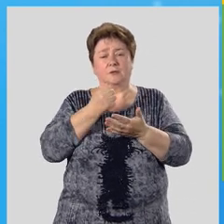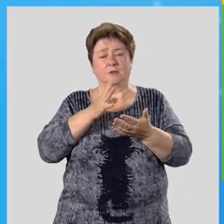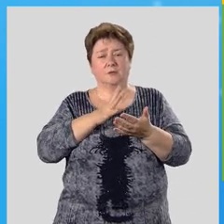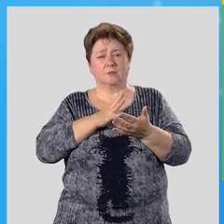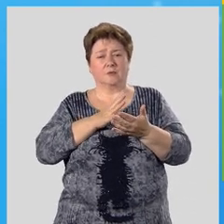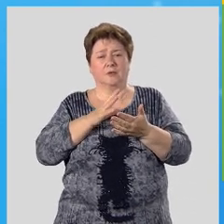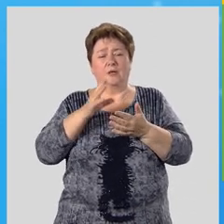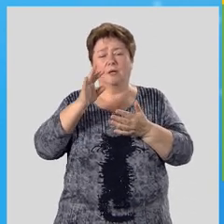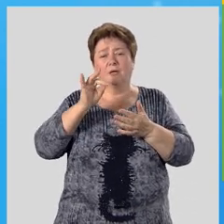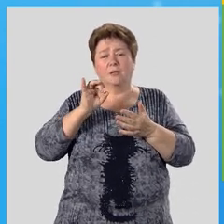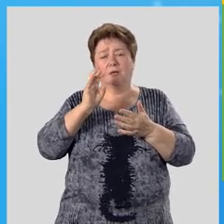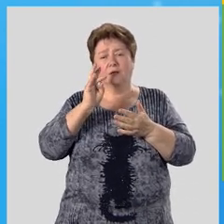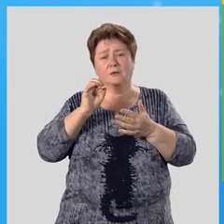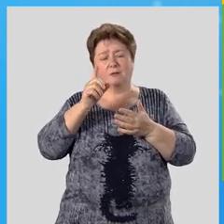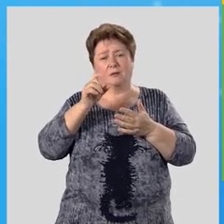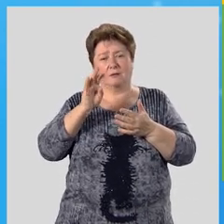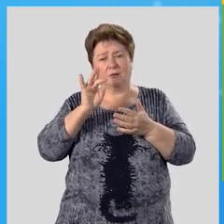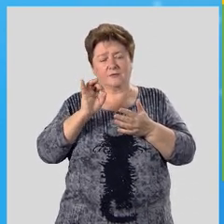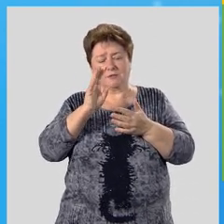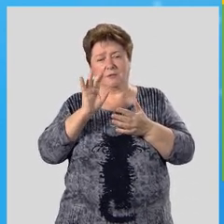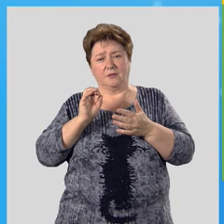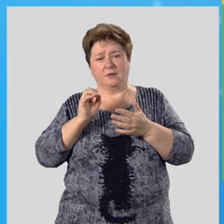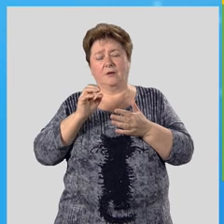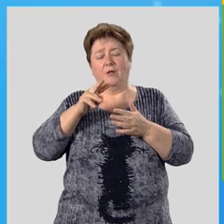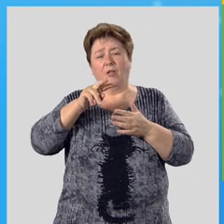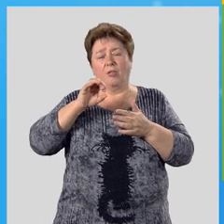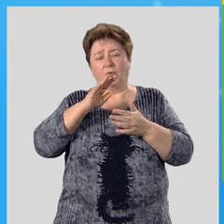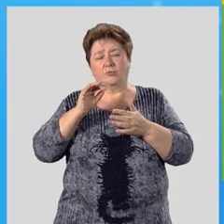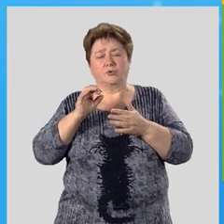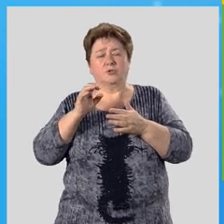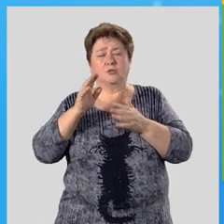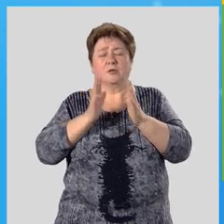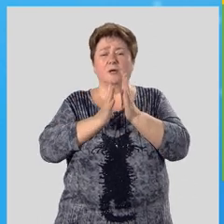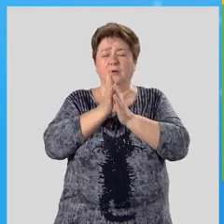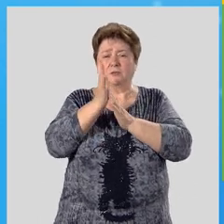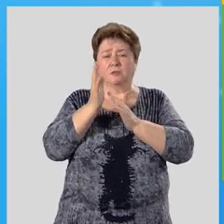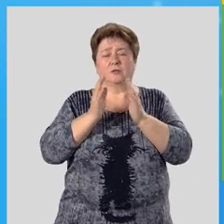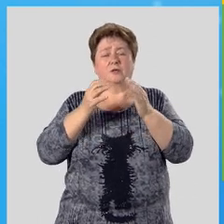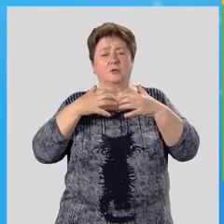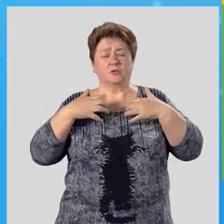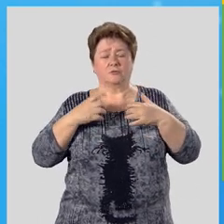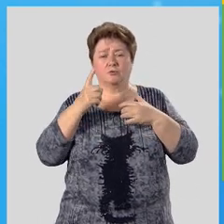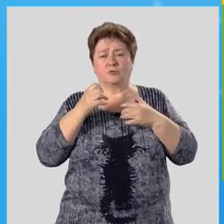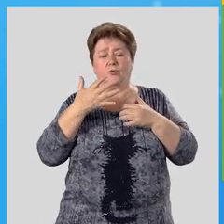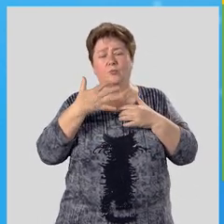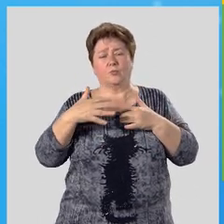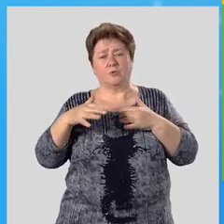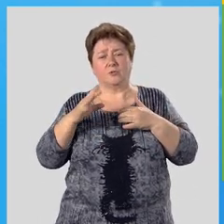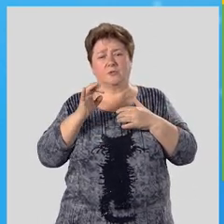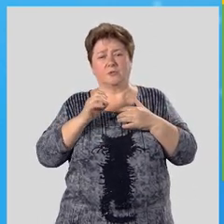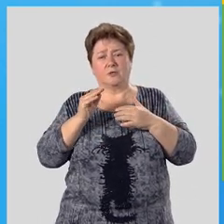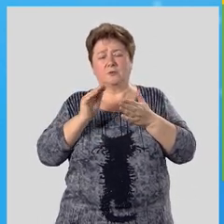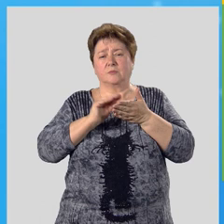у рентгеновских лучей. У облученных ими растений и животных в 150 раз